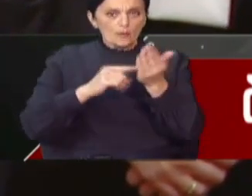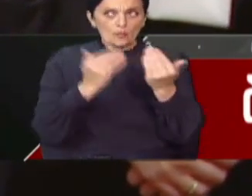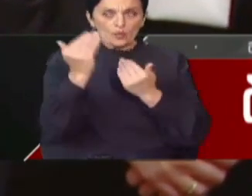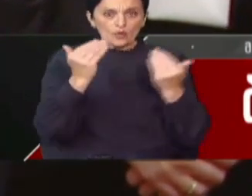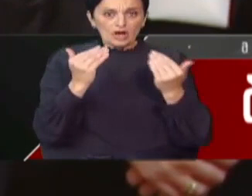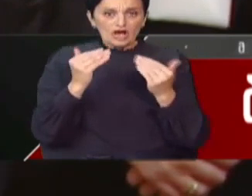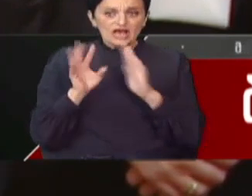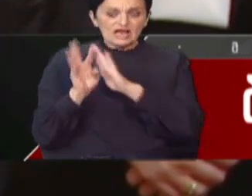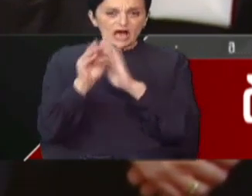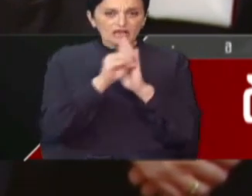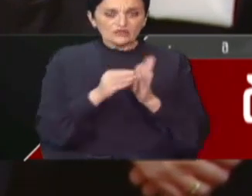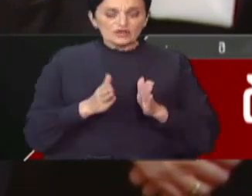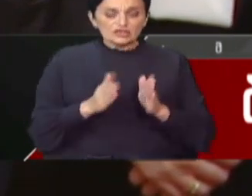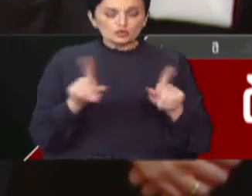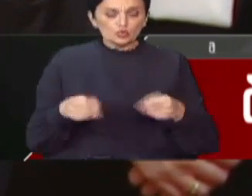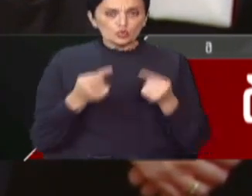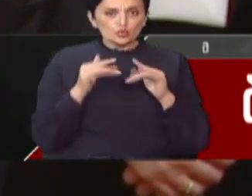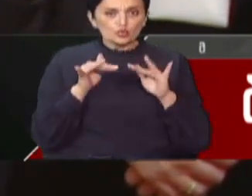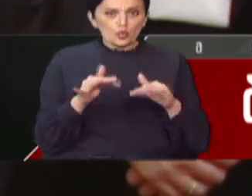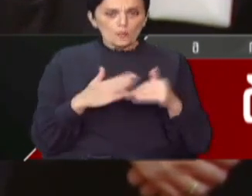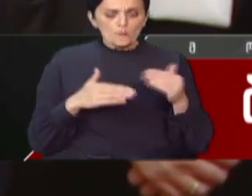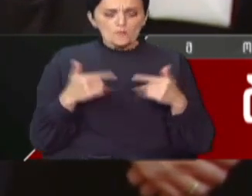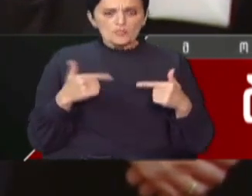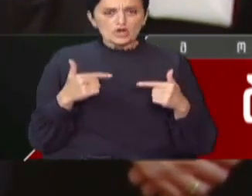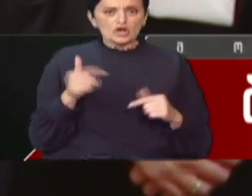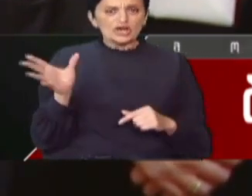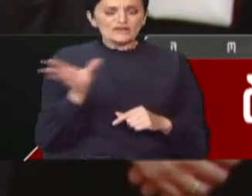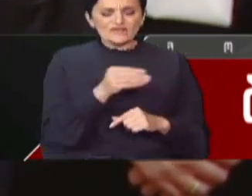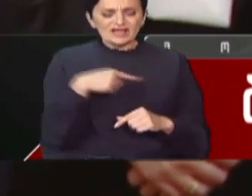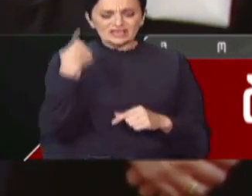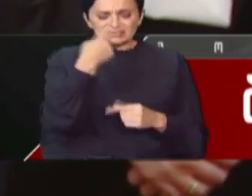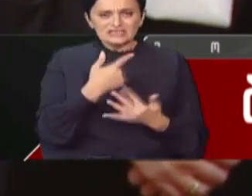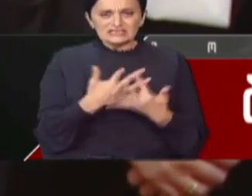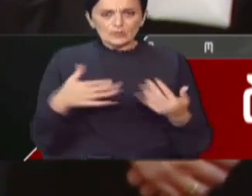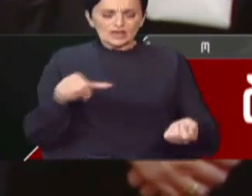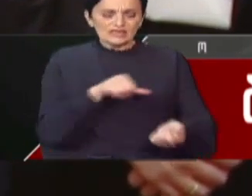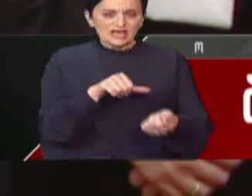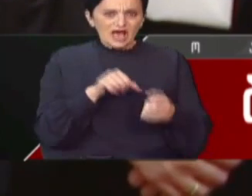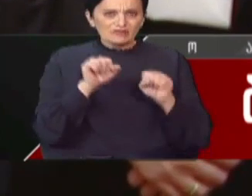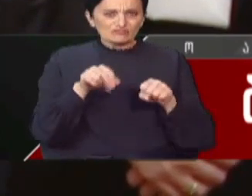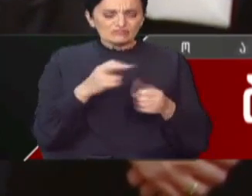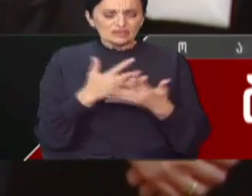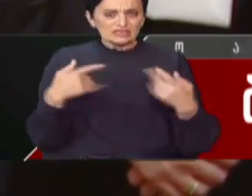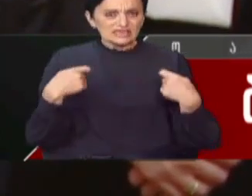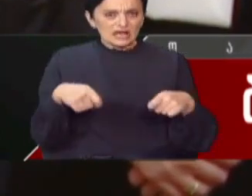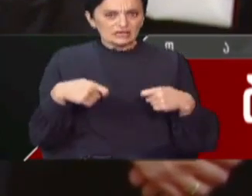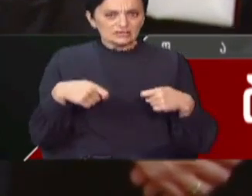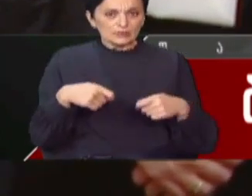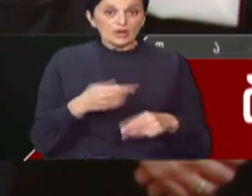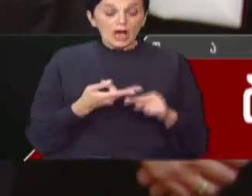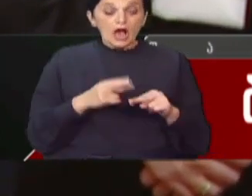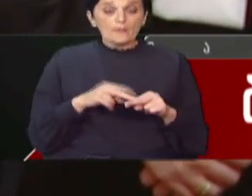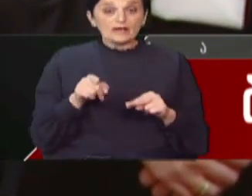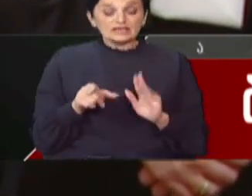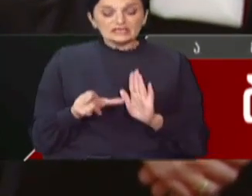განთავსების გზით ხორციელდებოდა პრაქტიკულად ყველა სახეობის ნარკოტიკული საშუალებების რეალიზაცია.